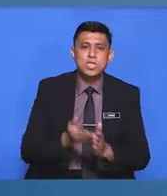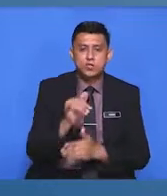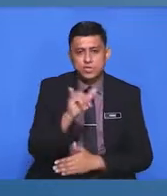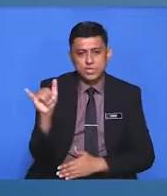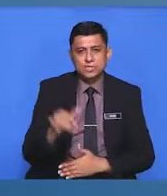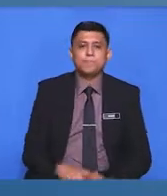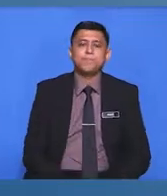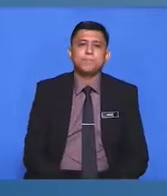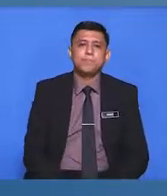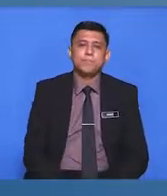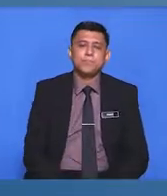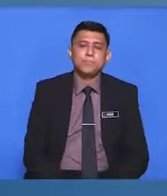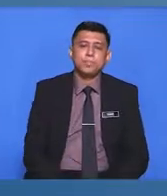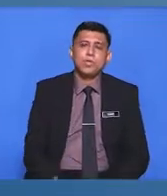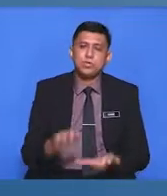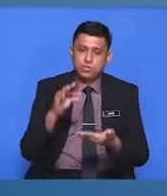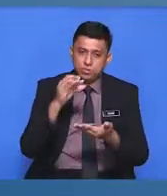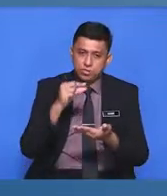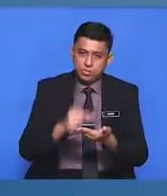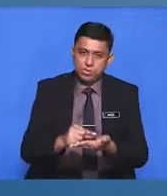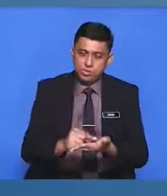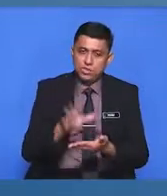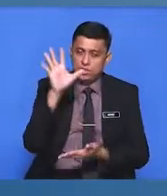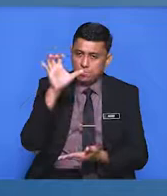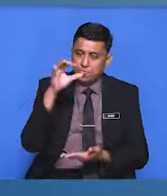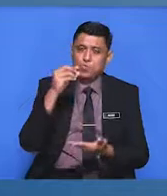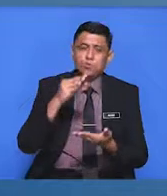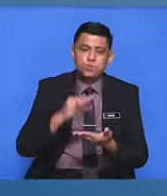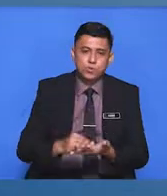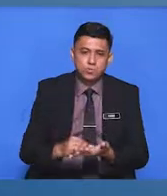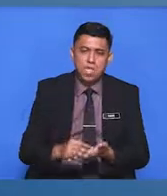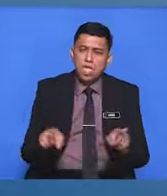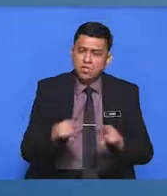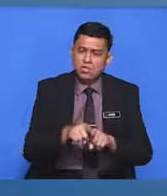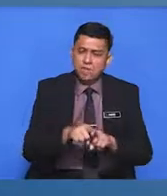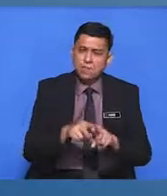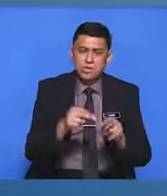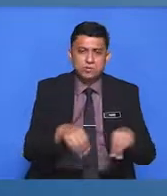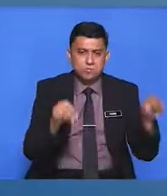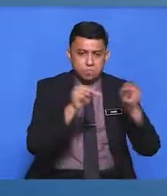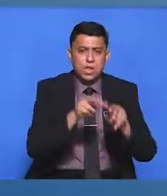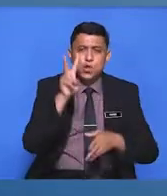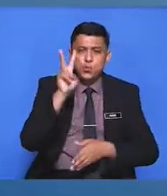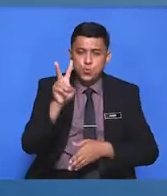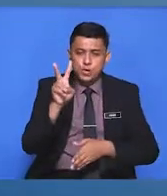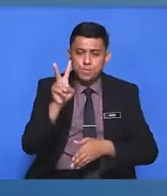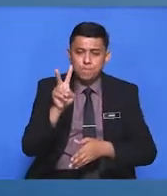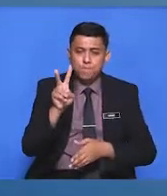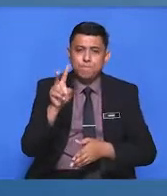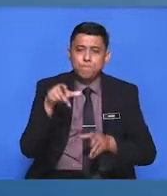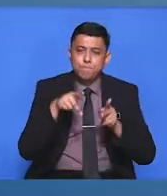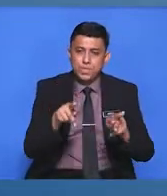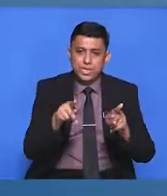Seterusnya, shilling 50 sen sama nilainya apabila kamu mempunyai dua keping duit